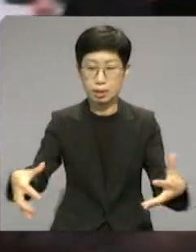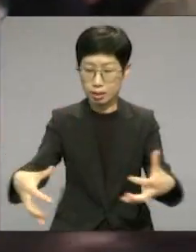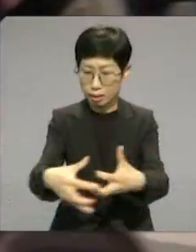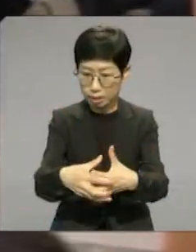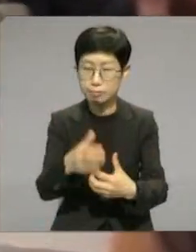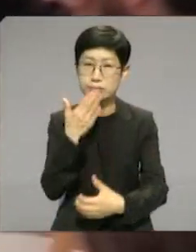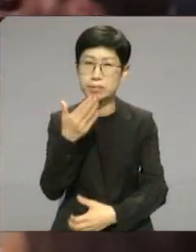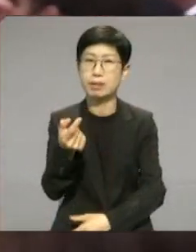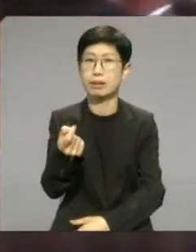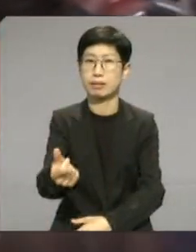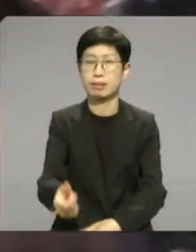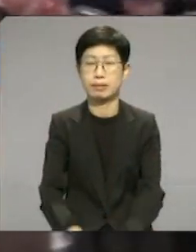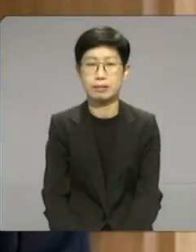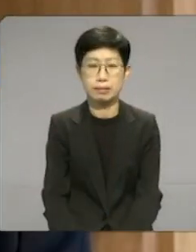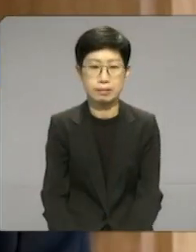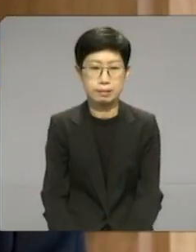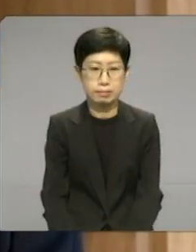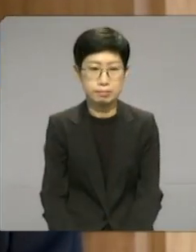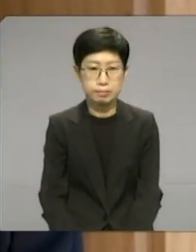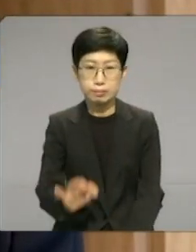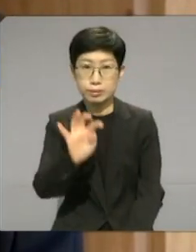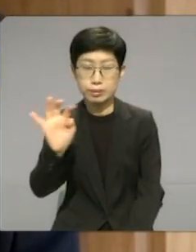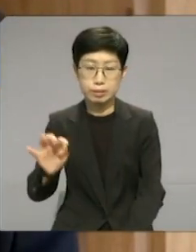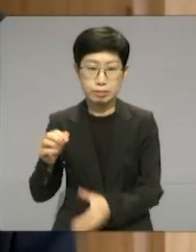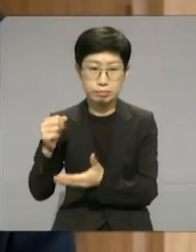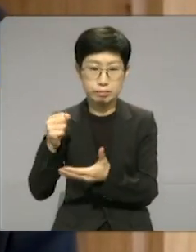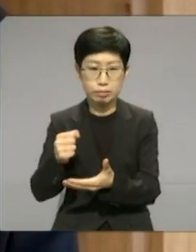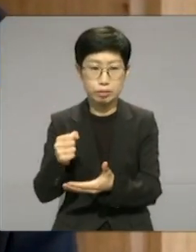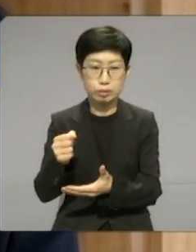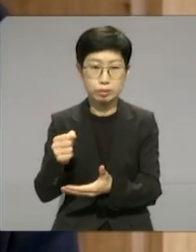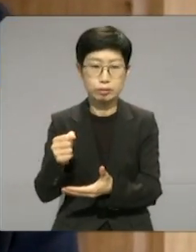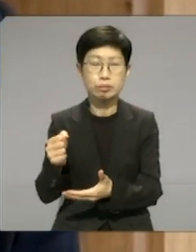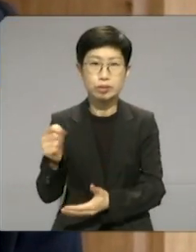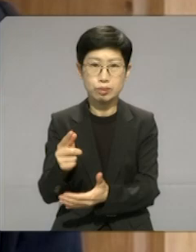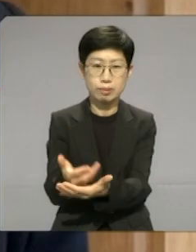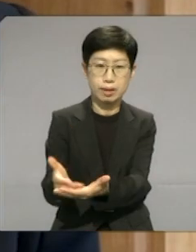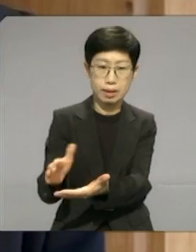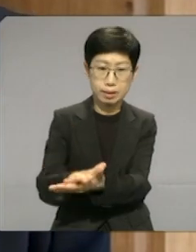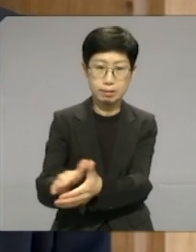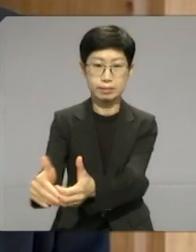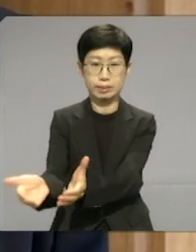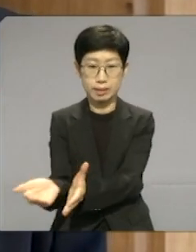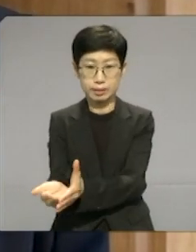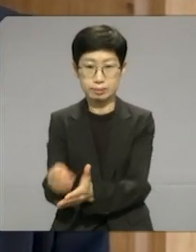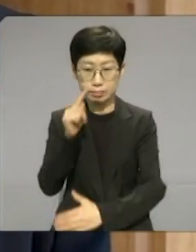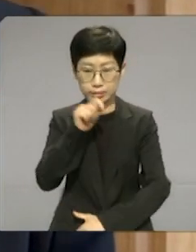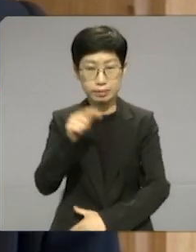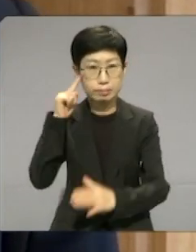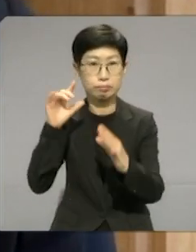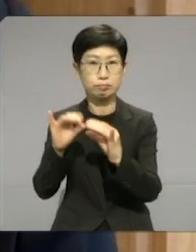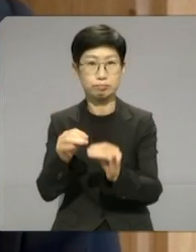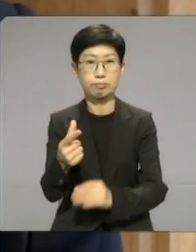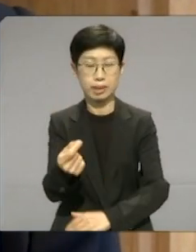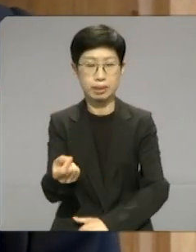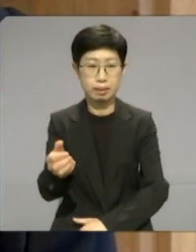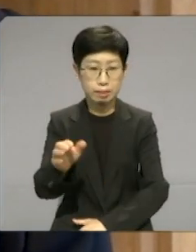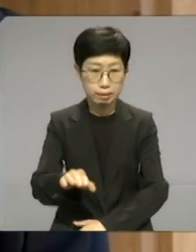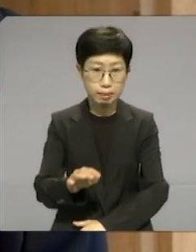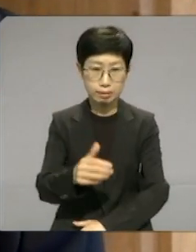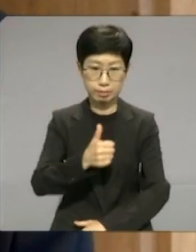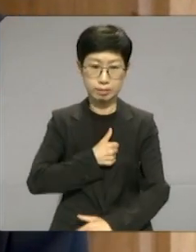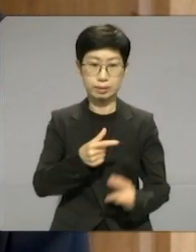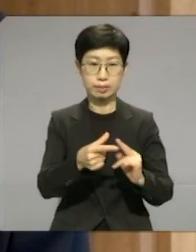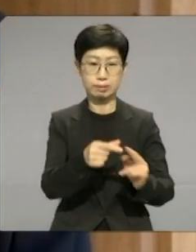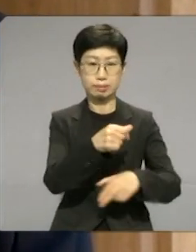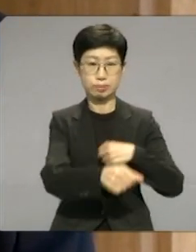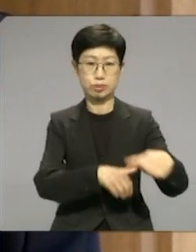때문입니다. We know that the ECR party, the parties that are in the ECR are all very supportive of Ukraine, and the ones in the ID